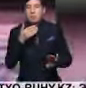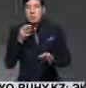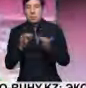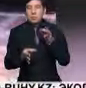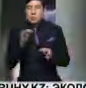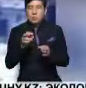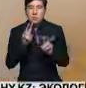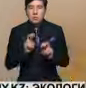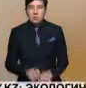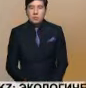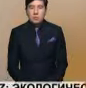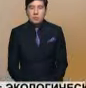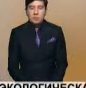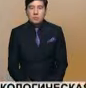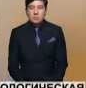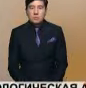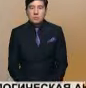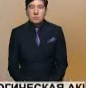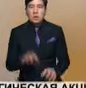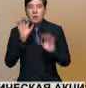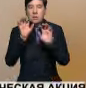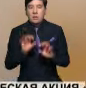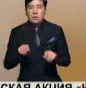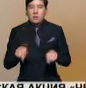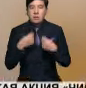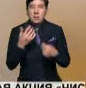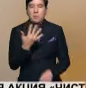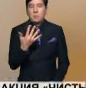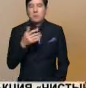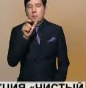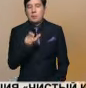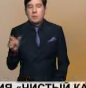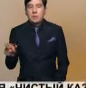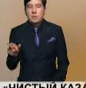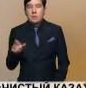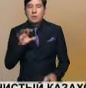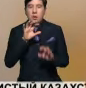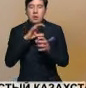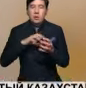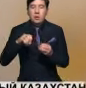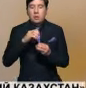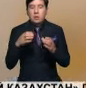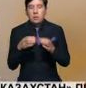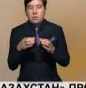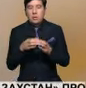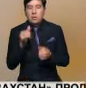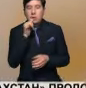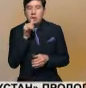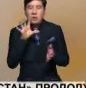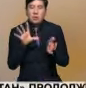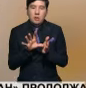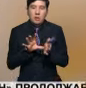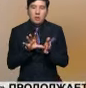расследование. За незаконную деятельность задержаны 5 граждан, которые, действуя в группе, организовали сбыт электронных сигарет